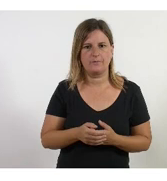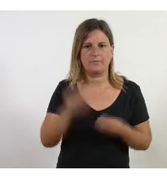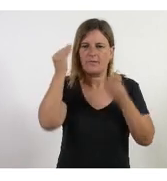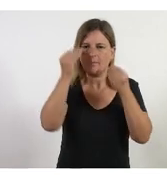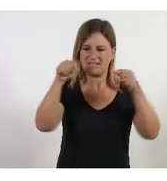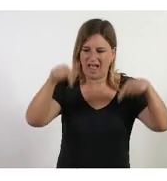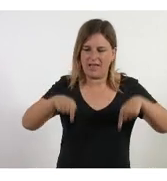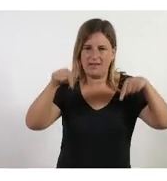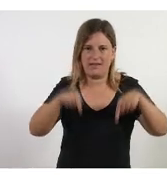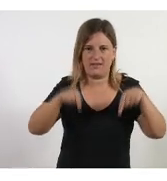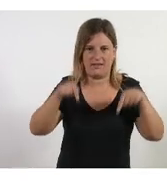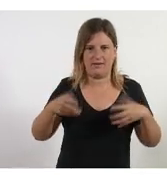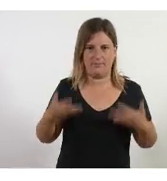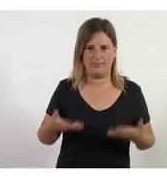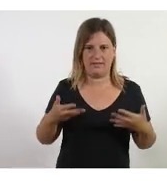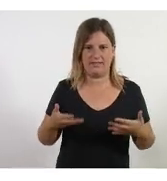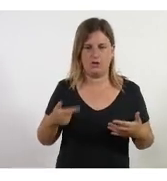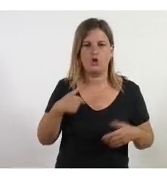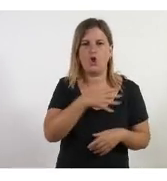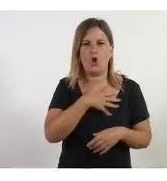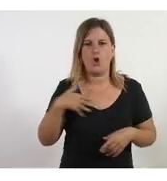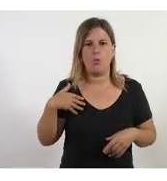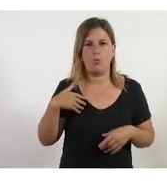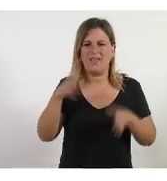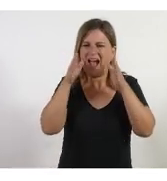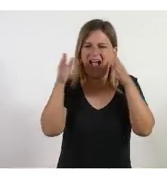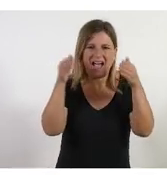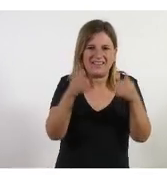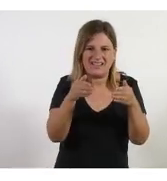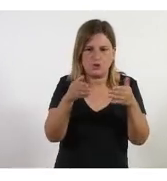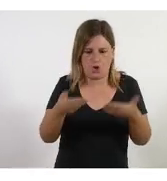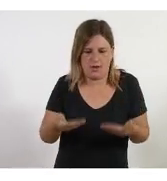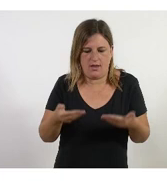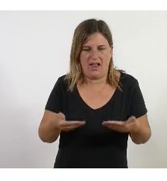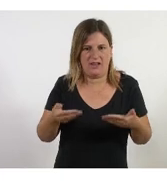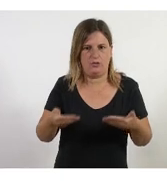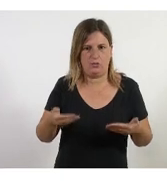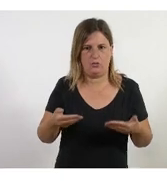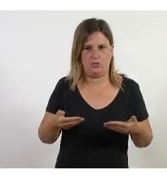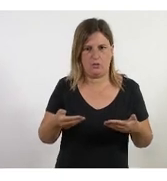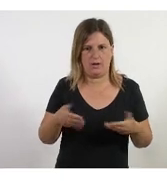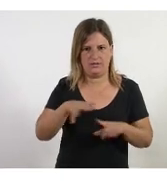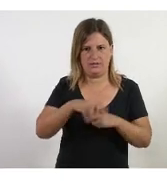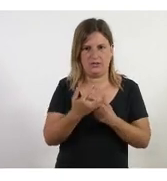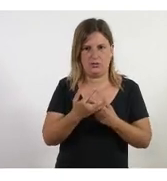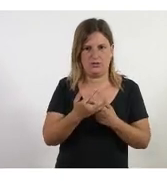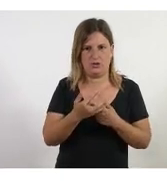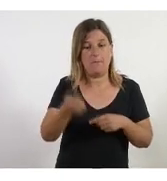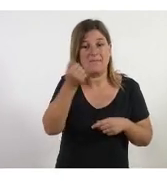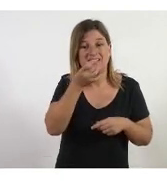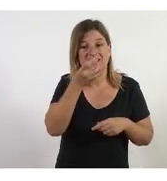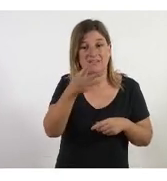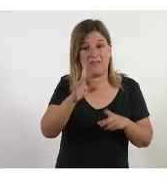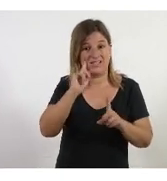m'enteneu? O sigui, el que vull és que portem tota la nostra atenció en el moment present. I la manera més fàcil de